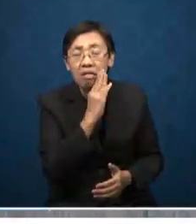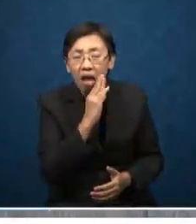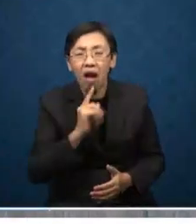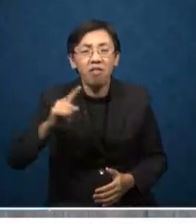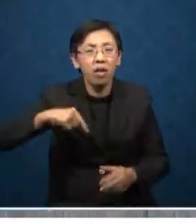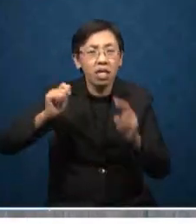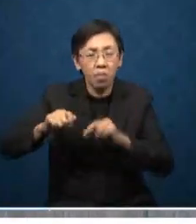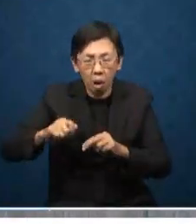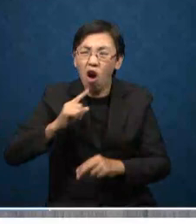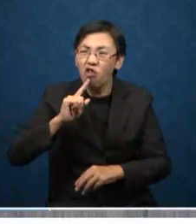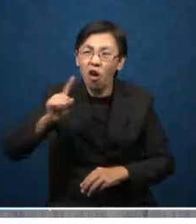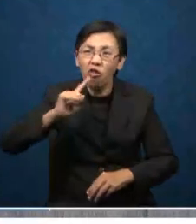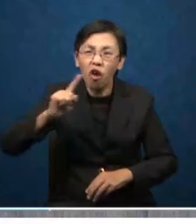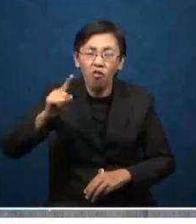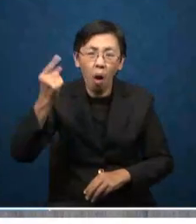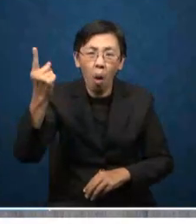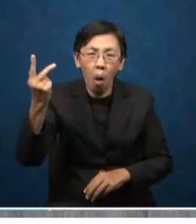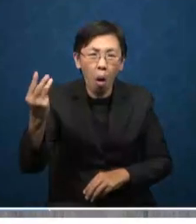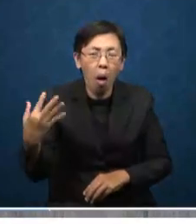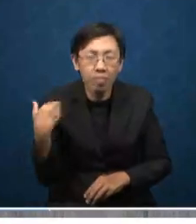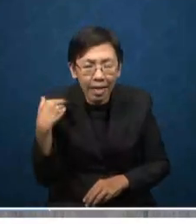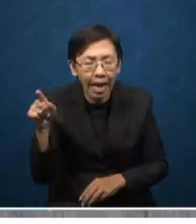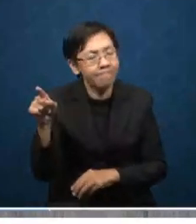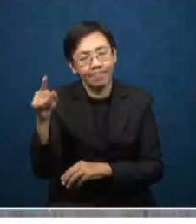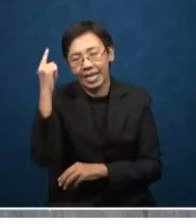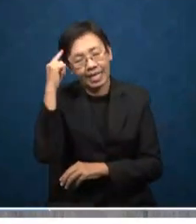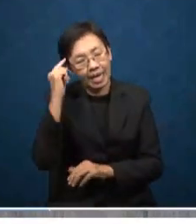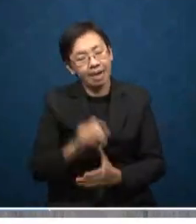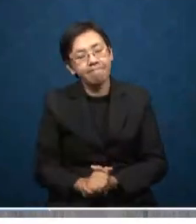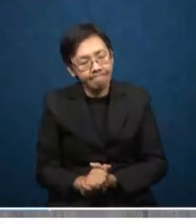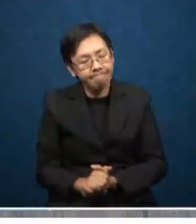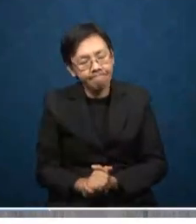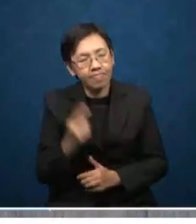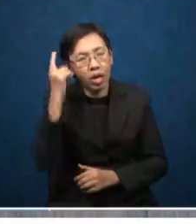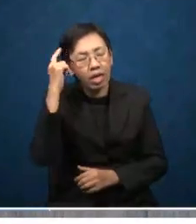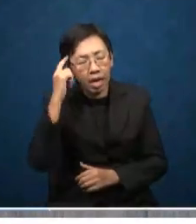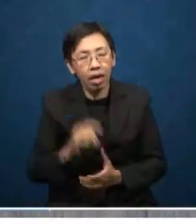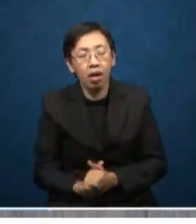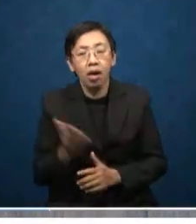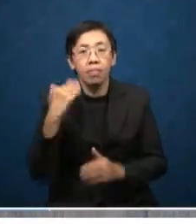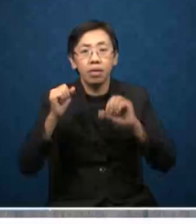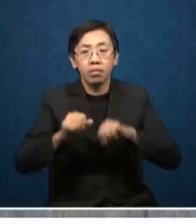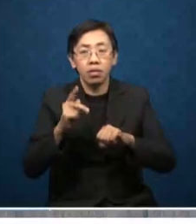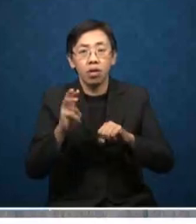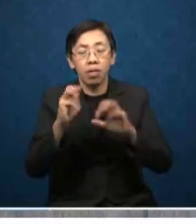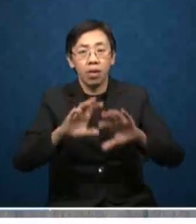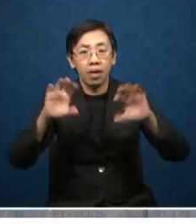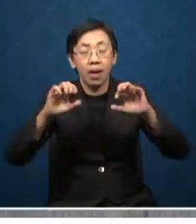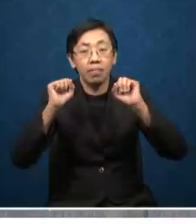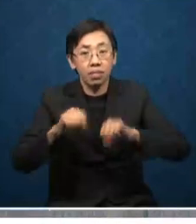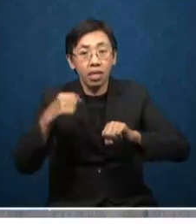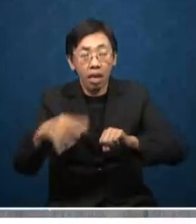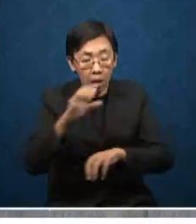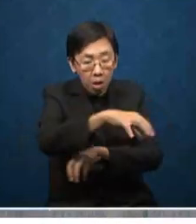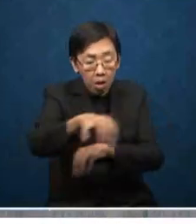อยู่ท่านก็อาจจะส่งเรื่องกลับไปยังคณะรัฐมนตรีว่าที่คณะรัฐมนตรีเคยมีมติอย่างนี้เนี่ยหน่วย